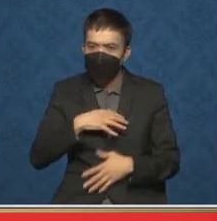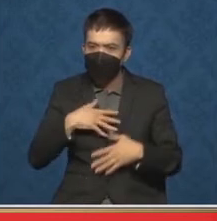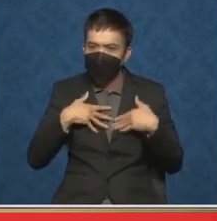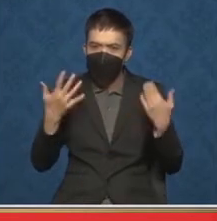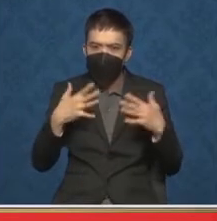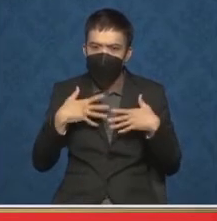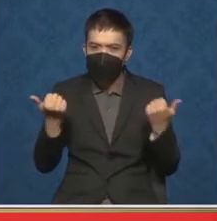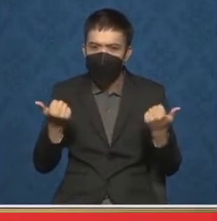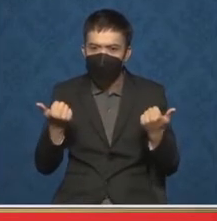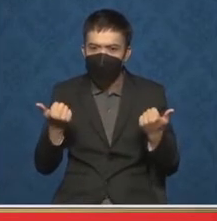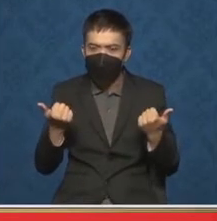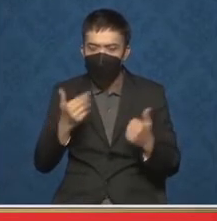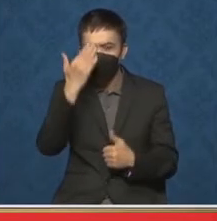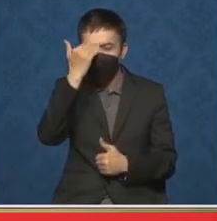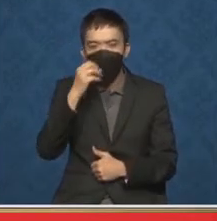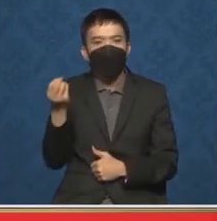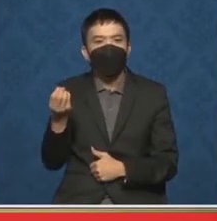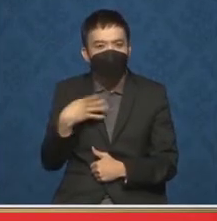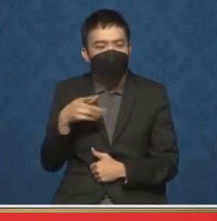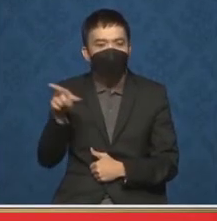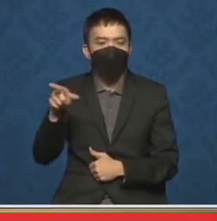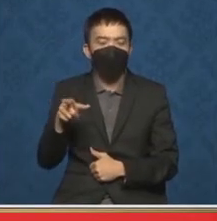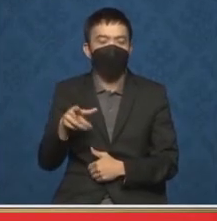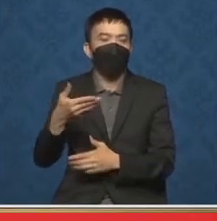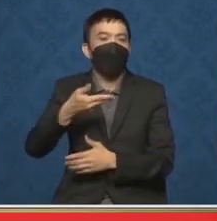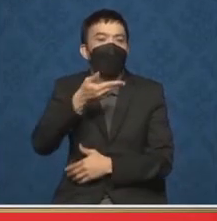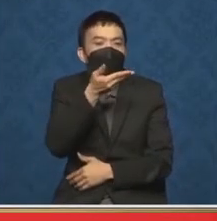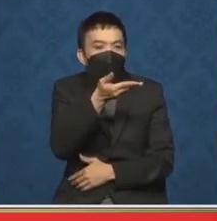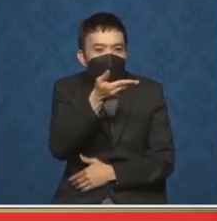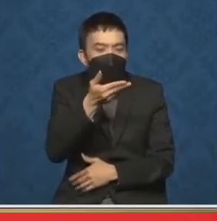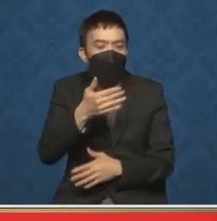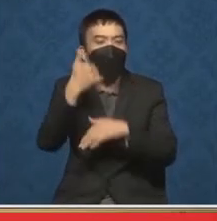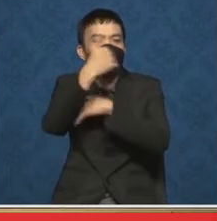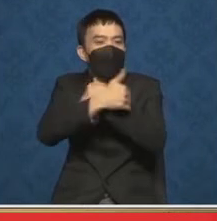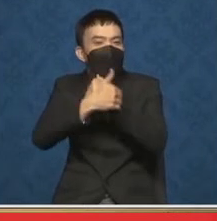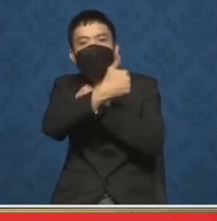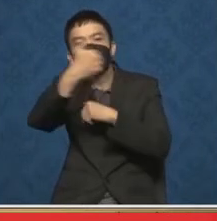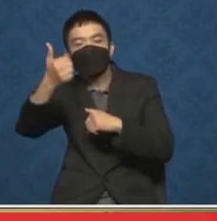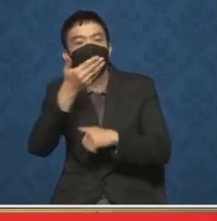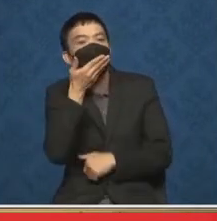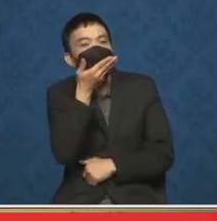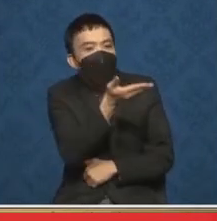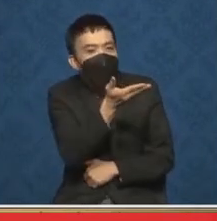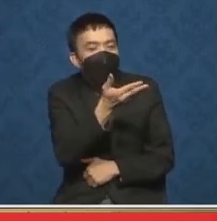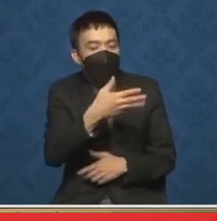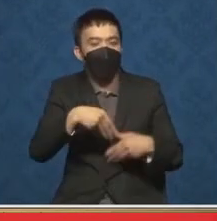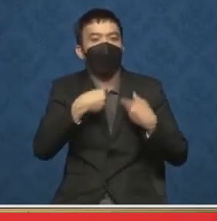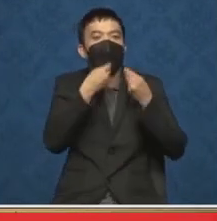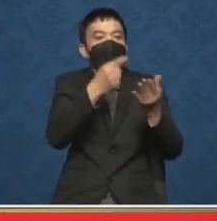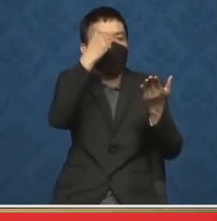างว่าไปเพาพรมนลองขอขององคกระหวางประเทศหลประเทศผมเห็นแย้งนะครับ